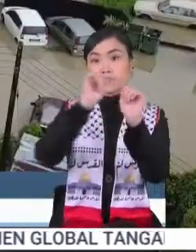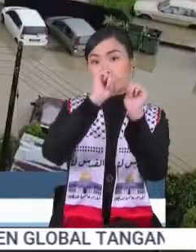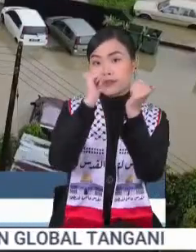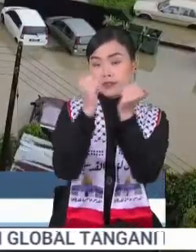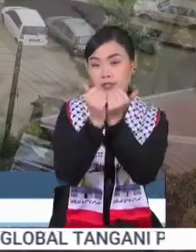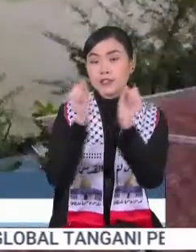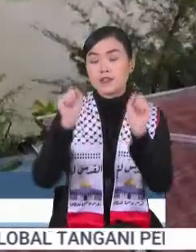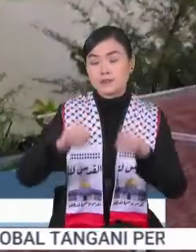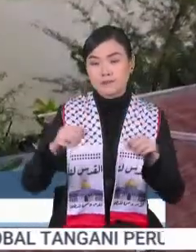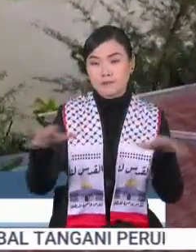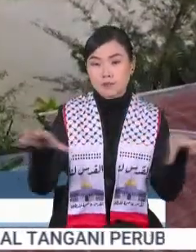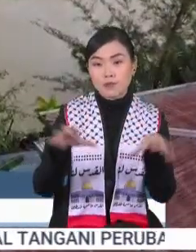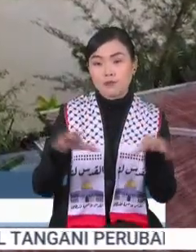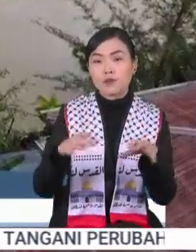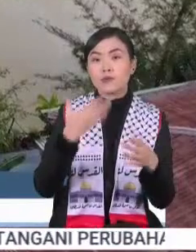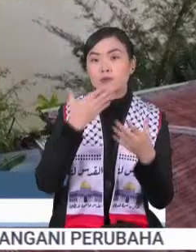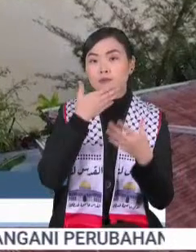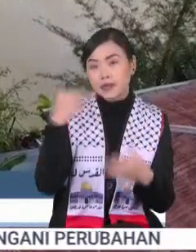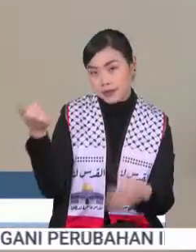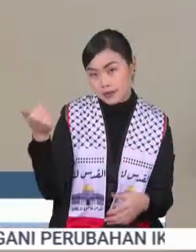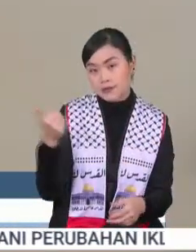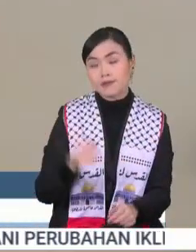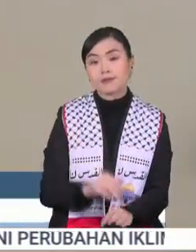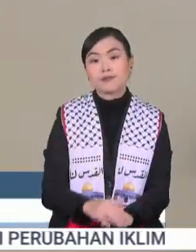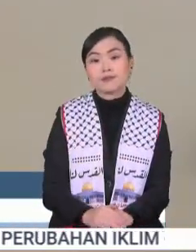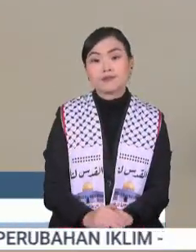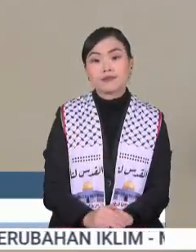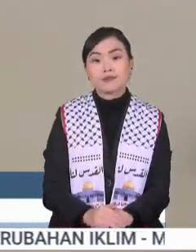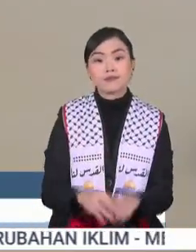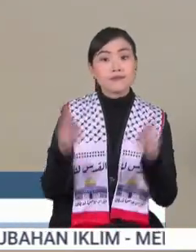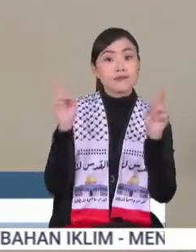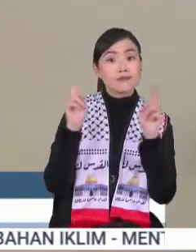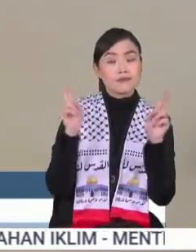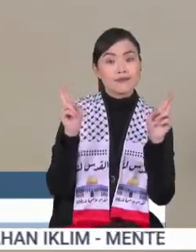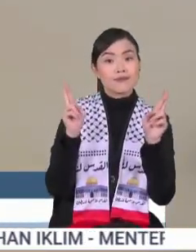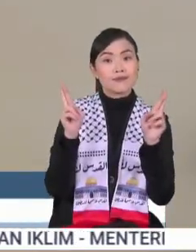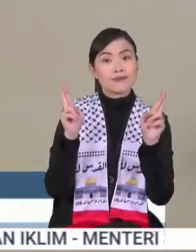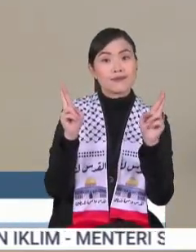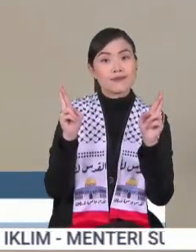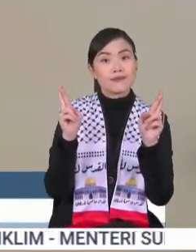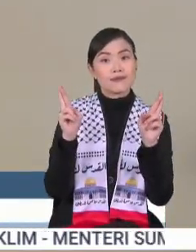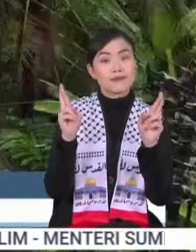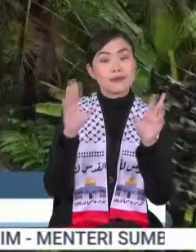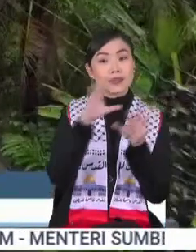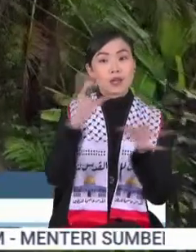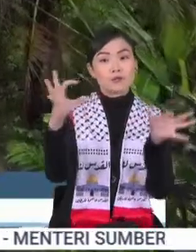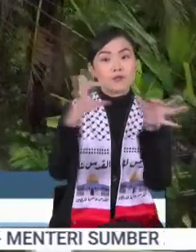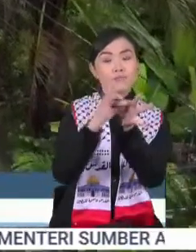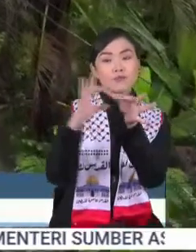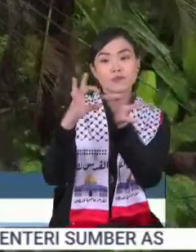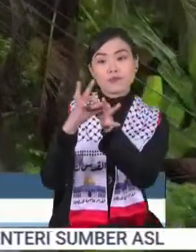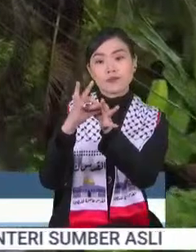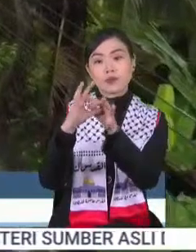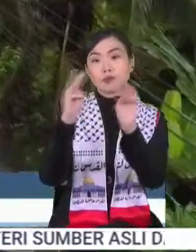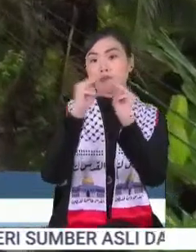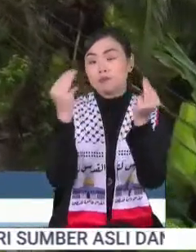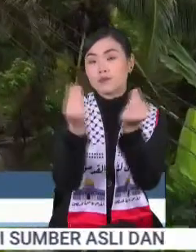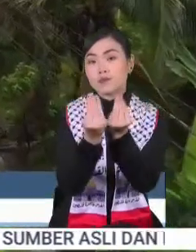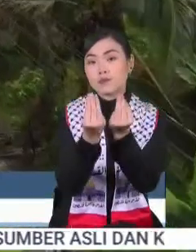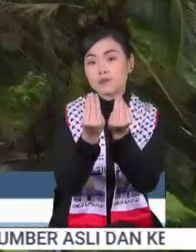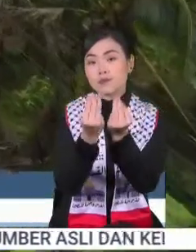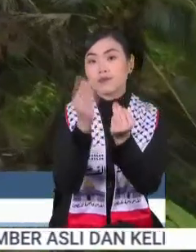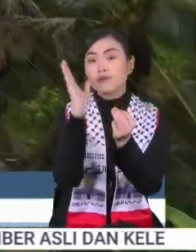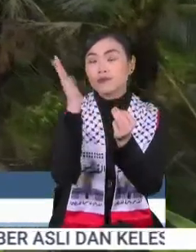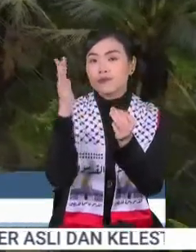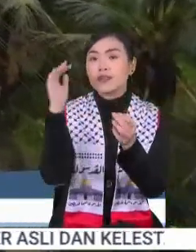dapat dilaksanakan dengan baik kesiapsiagaan dan jugitu juga engagement yang dibuat bersama dengan masyarakat eh